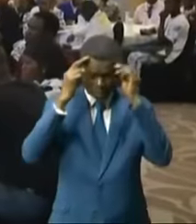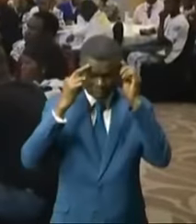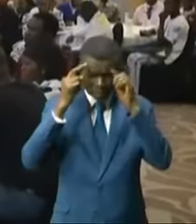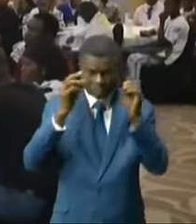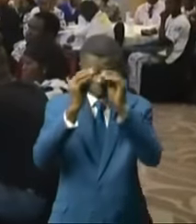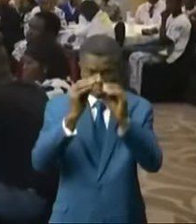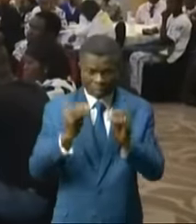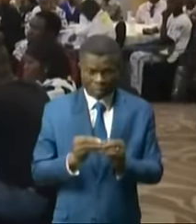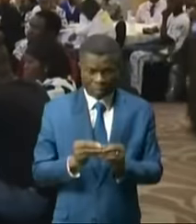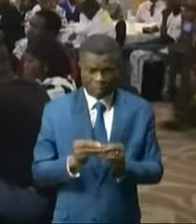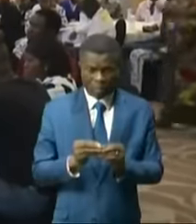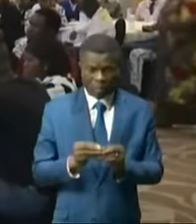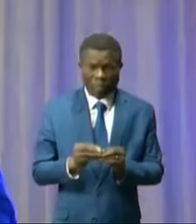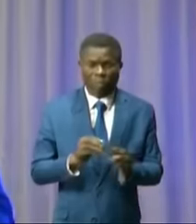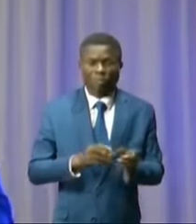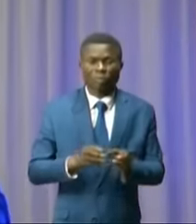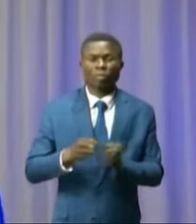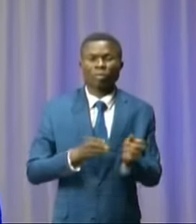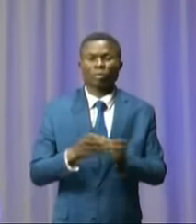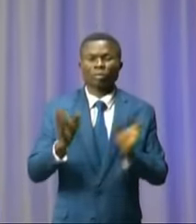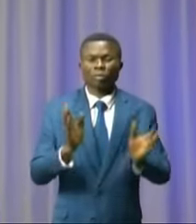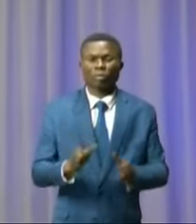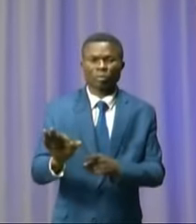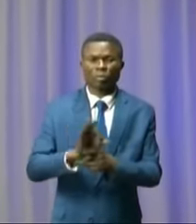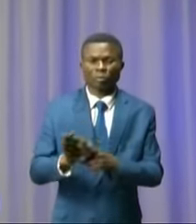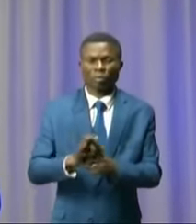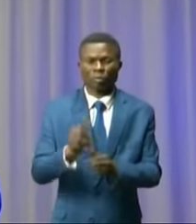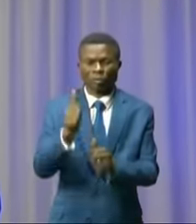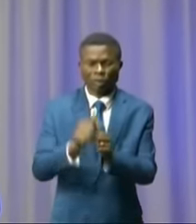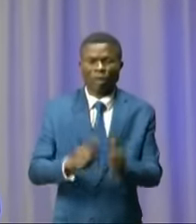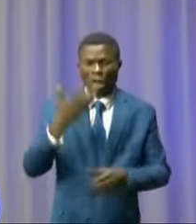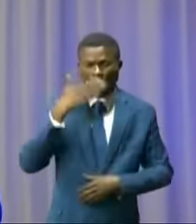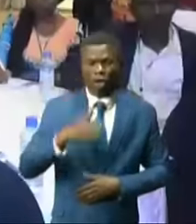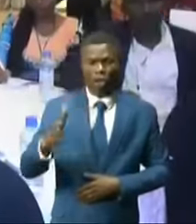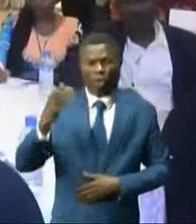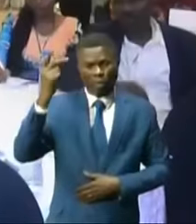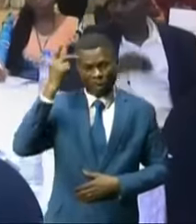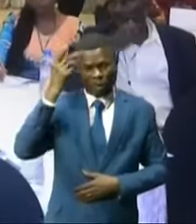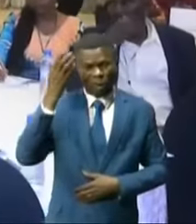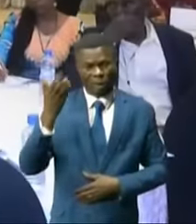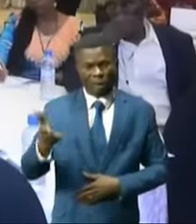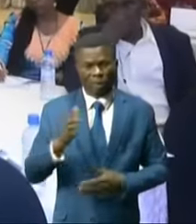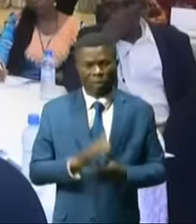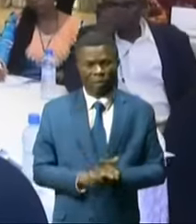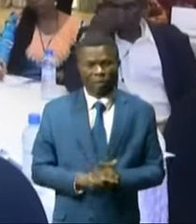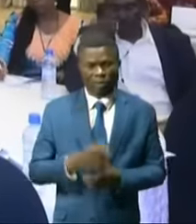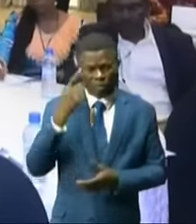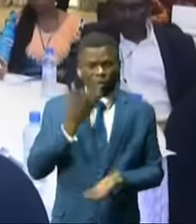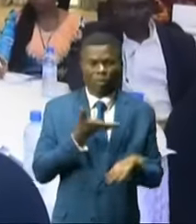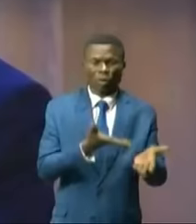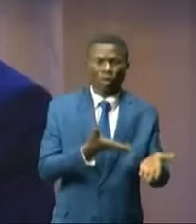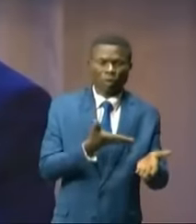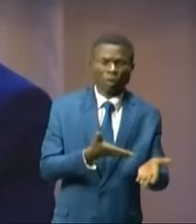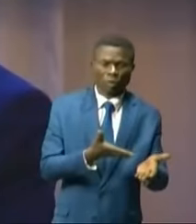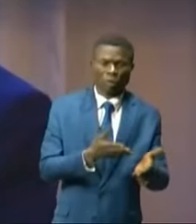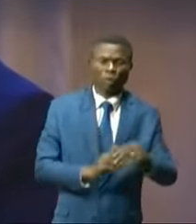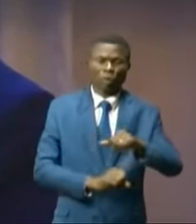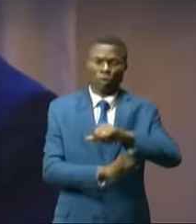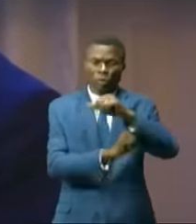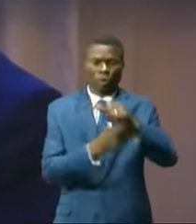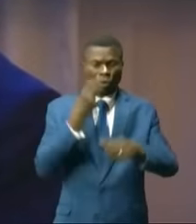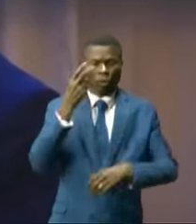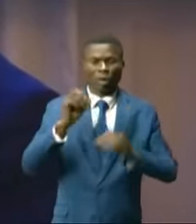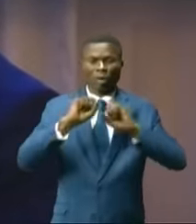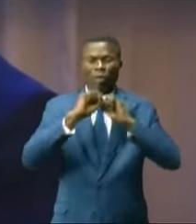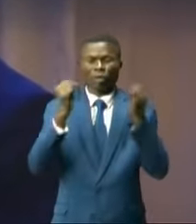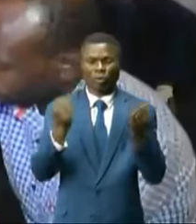Au moins un data manager formé pour chaque établissement de santé à Kinshasa. Pour servir de charpente à la vision